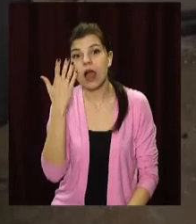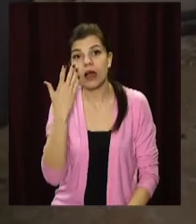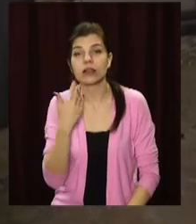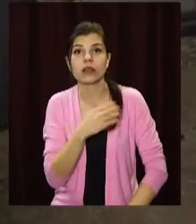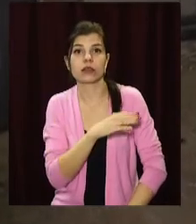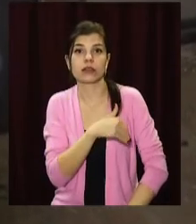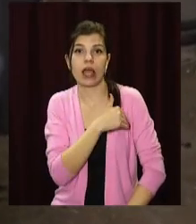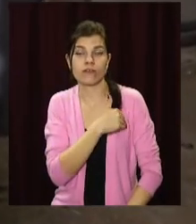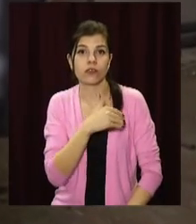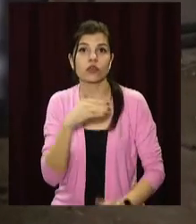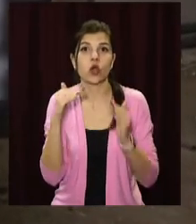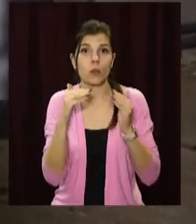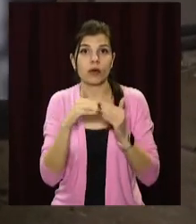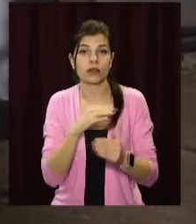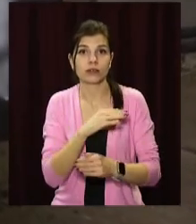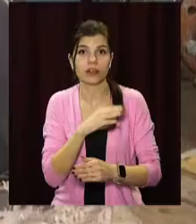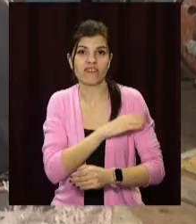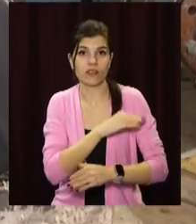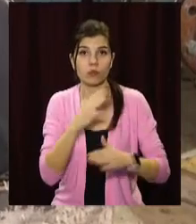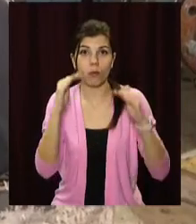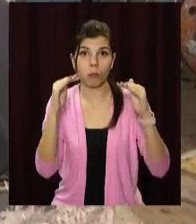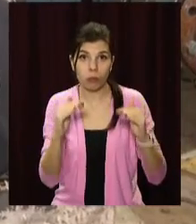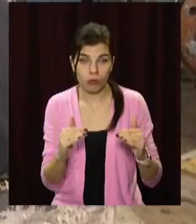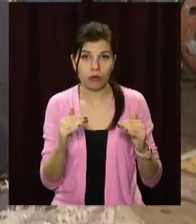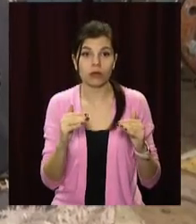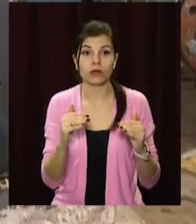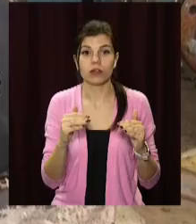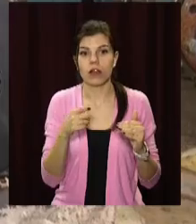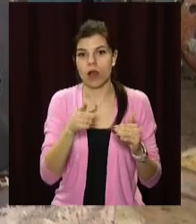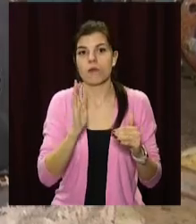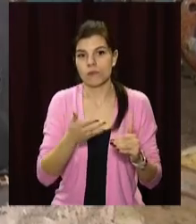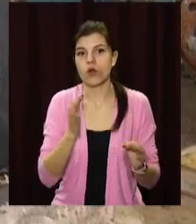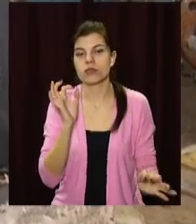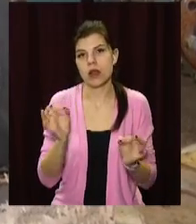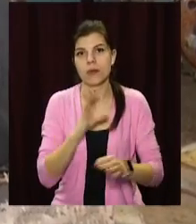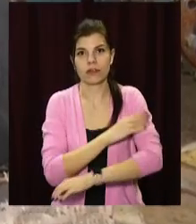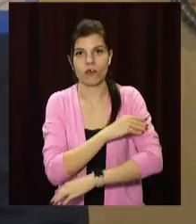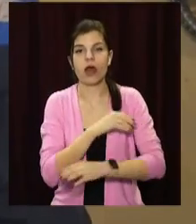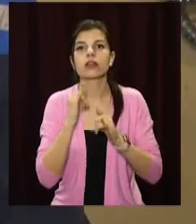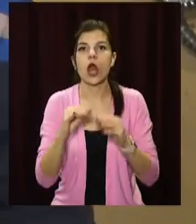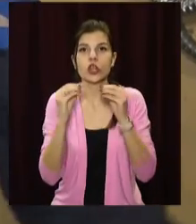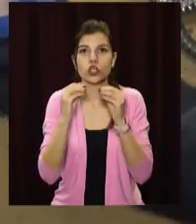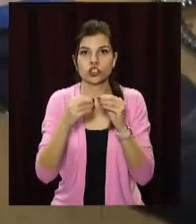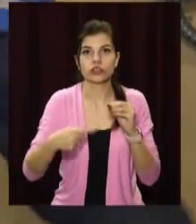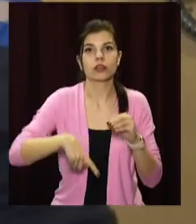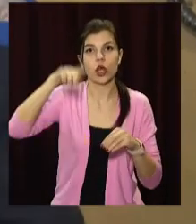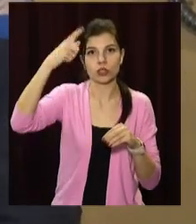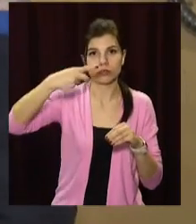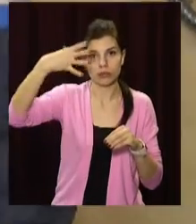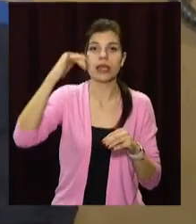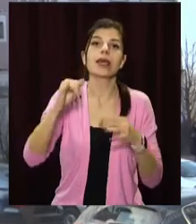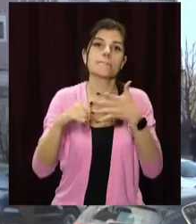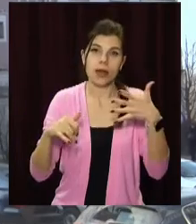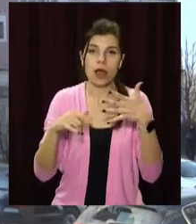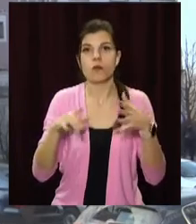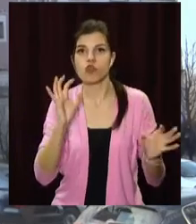падатиме тиск води в будинках, вона буде забезпечувати стабільний тиск в 10-поверховому будинку і